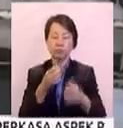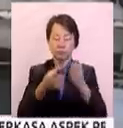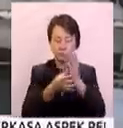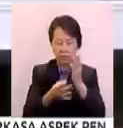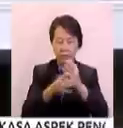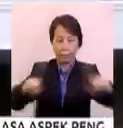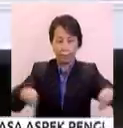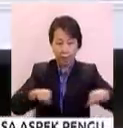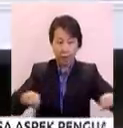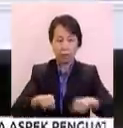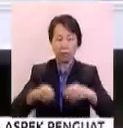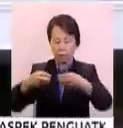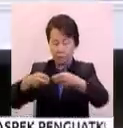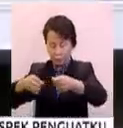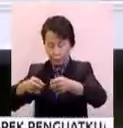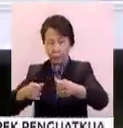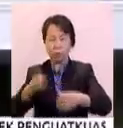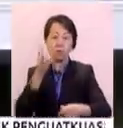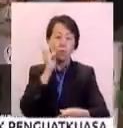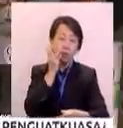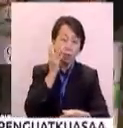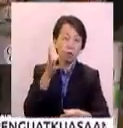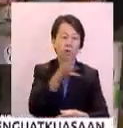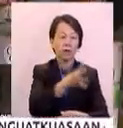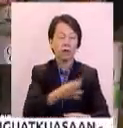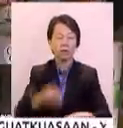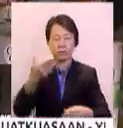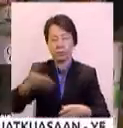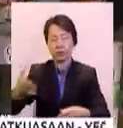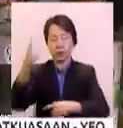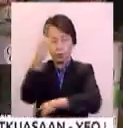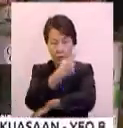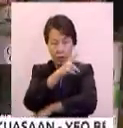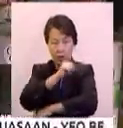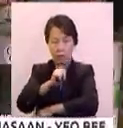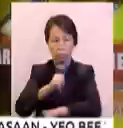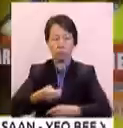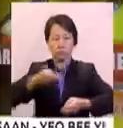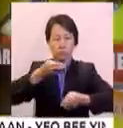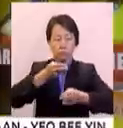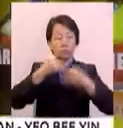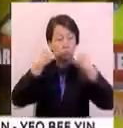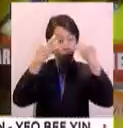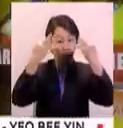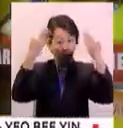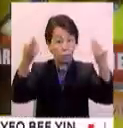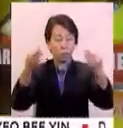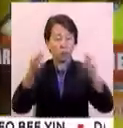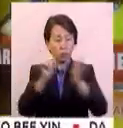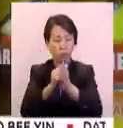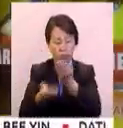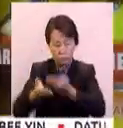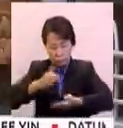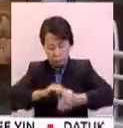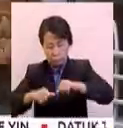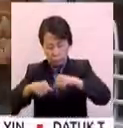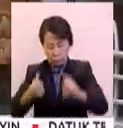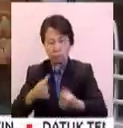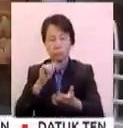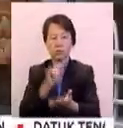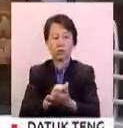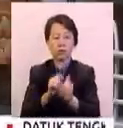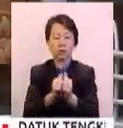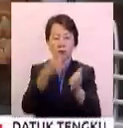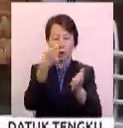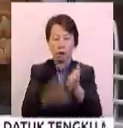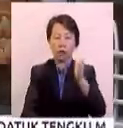masak, tepung gandum, beras, di samping barangan keperluan harian yang berjenama dengan mengekalkan pembungkusan jenama tersebut pada